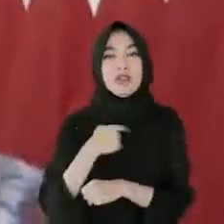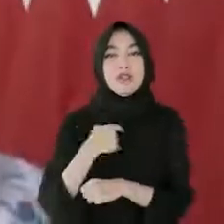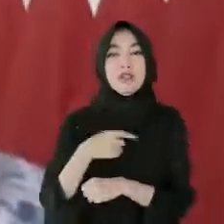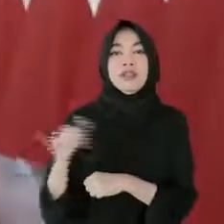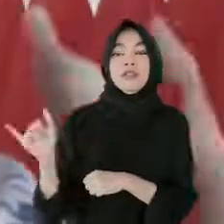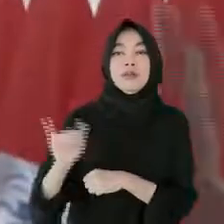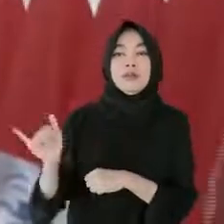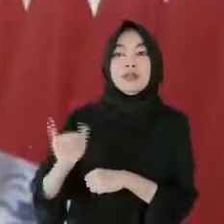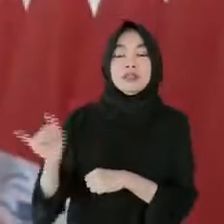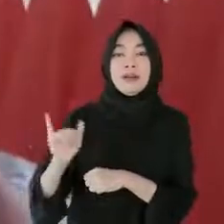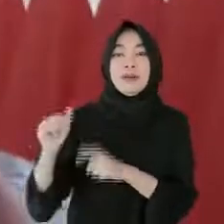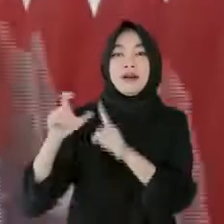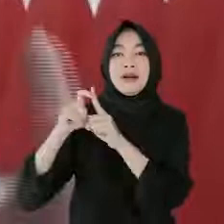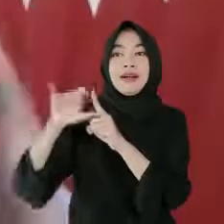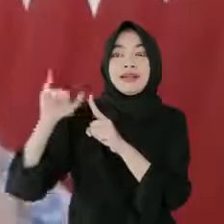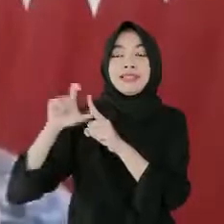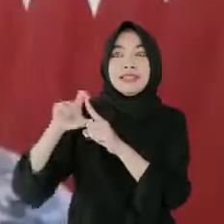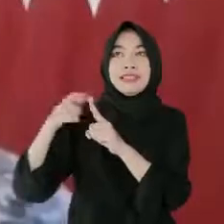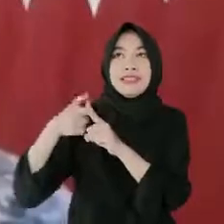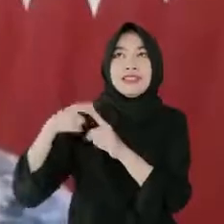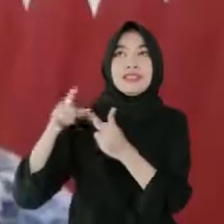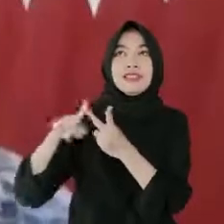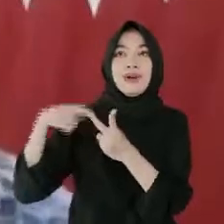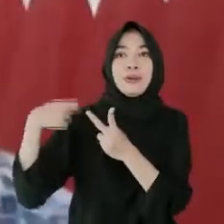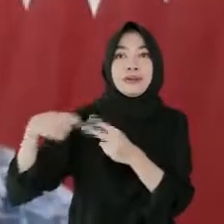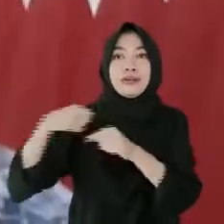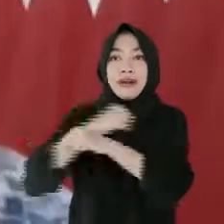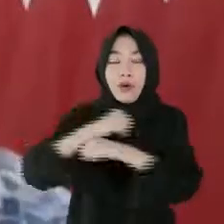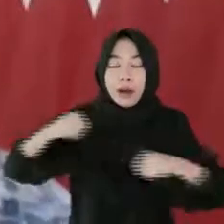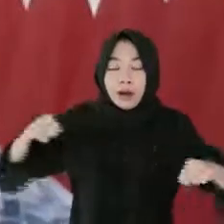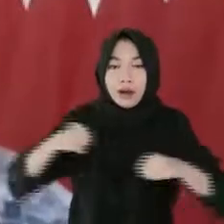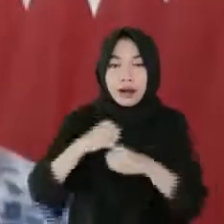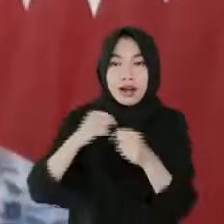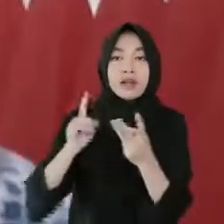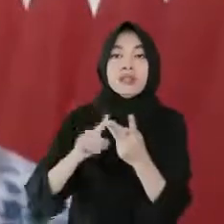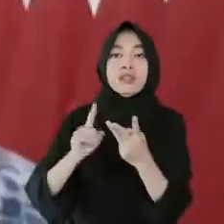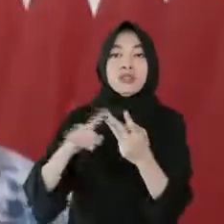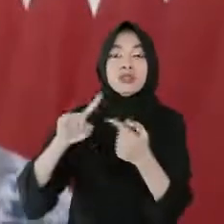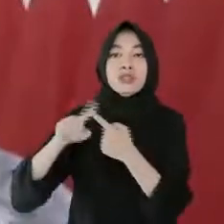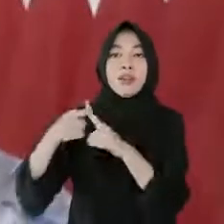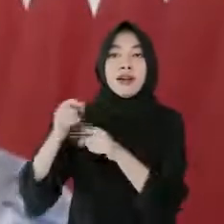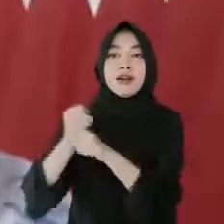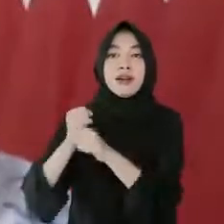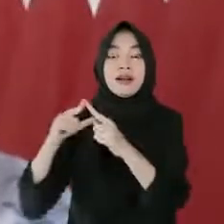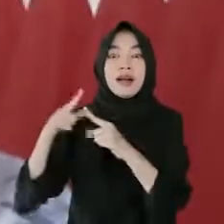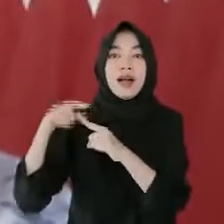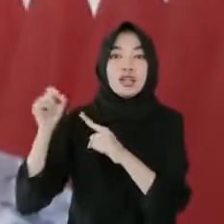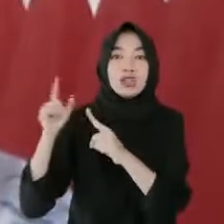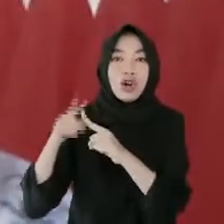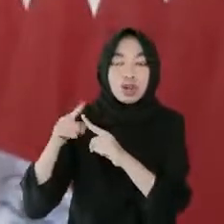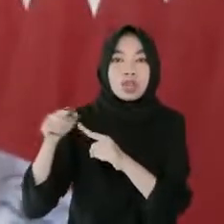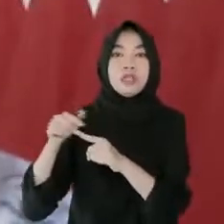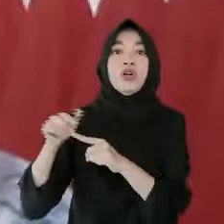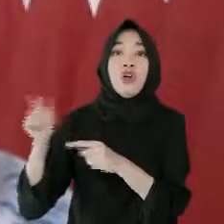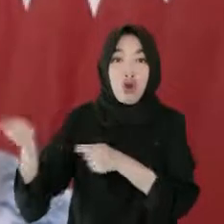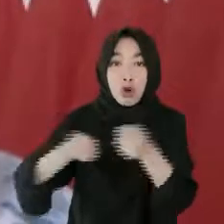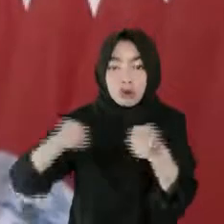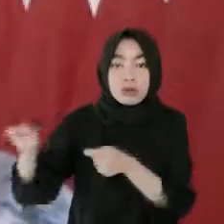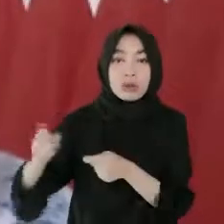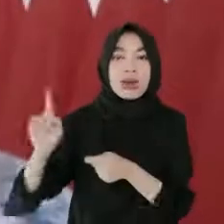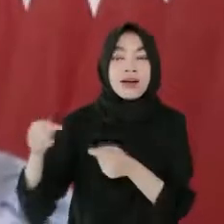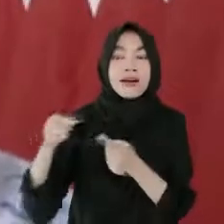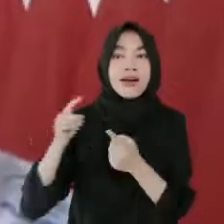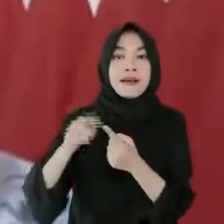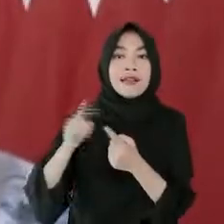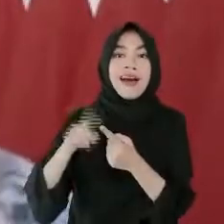koordinasi langsung dengan Bapak Didi temen-temen kemenpora juga temen-temen pagat out kita juga sudah koordinasi Kemarin kami juga